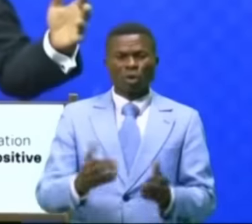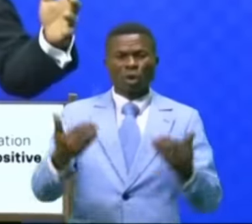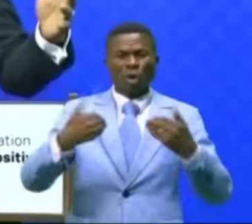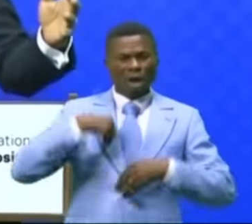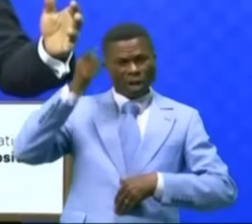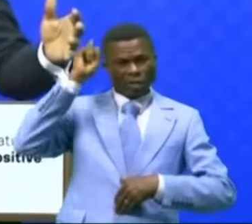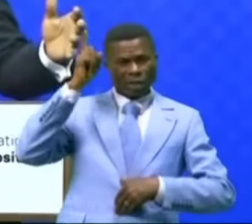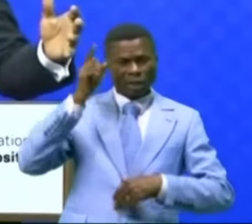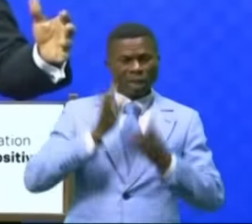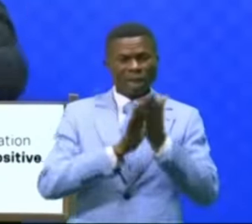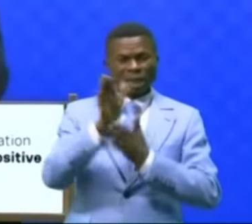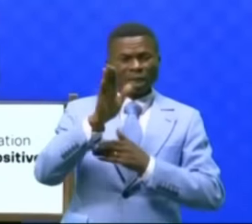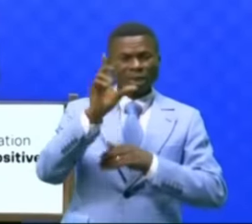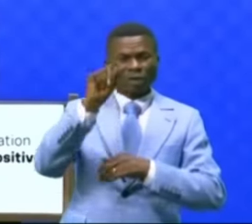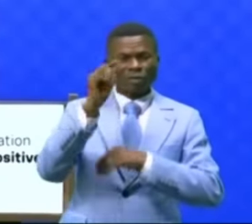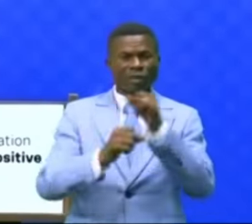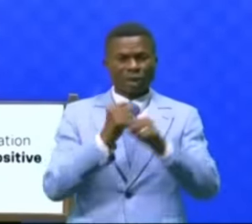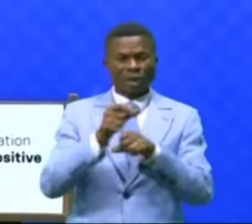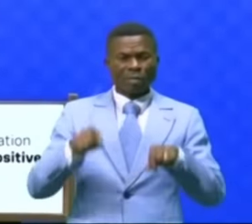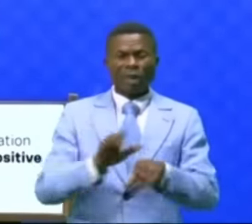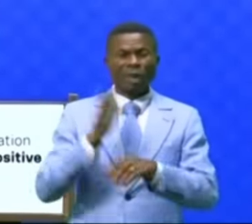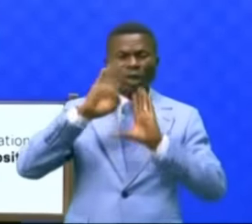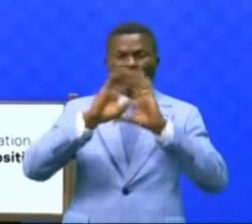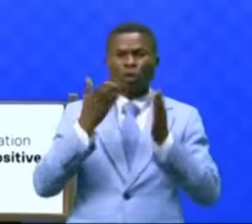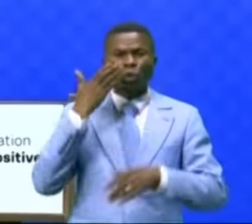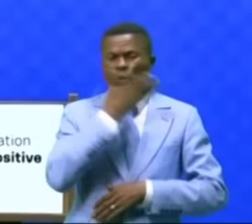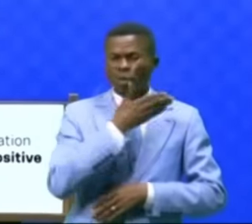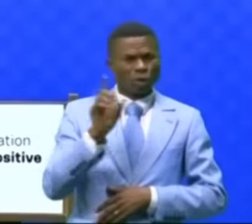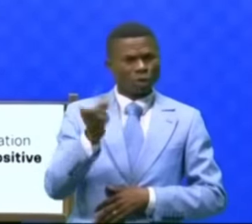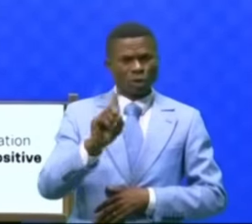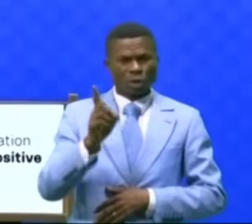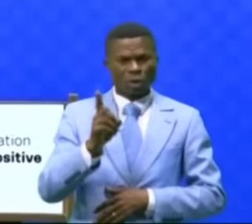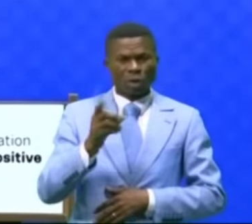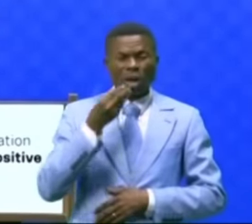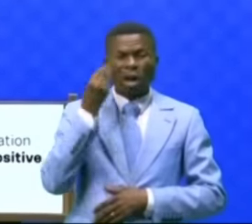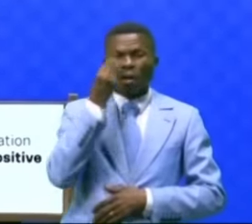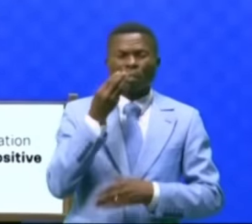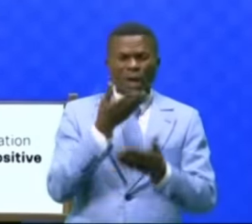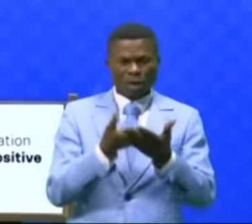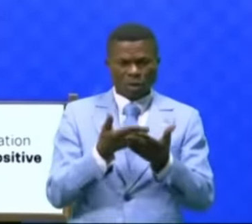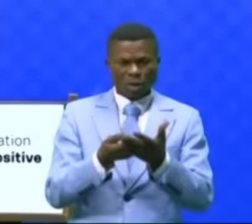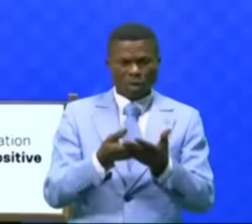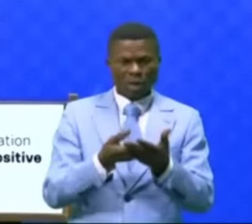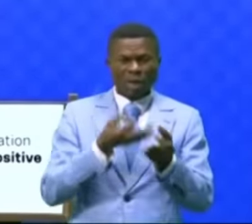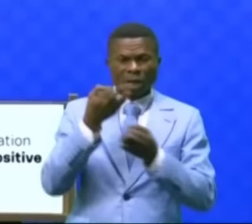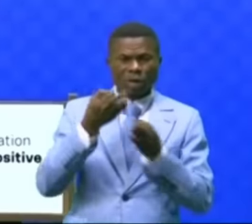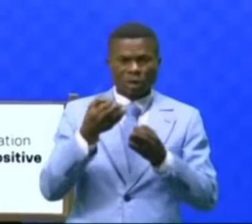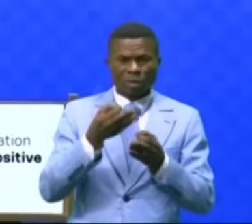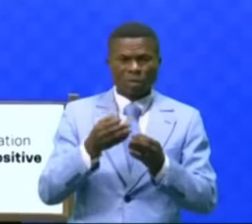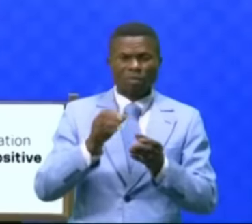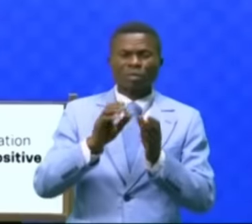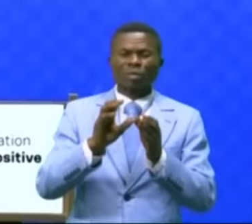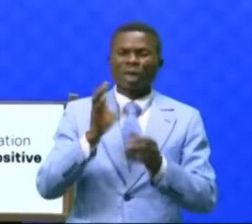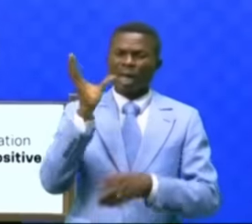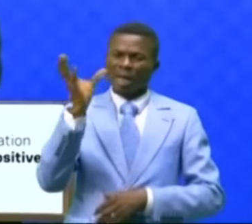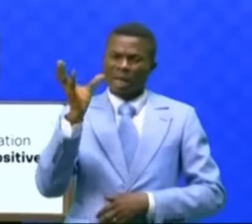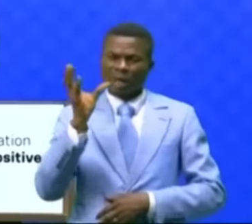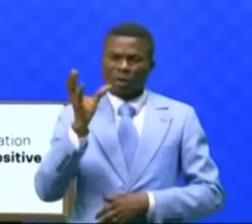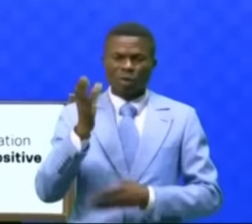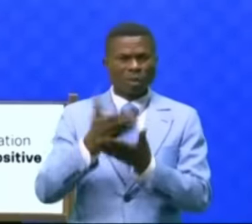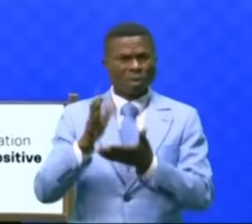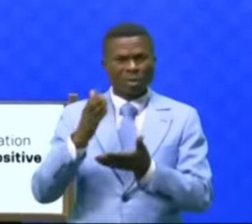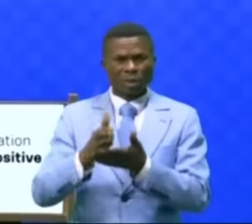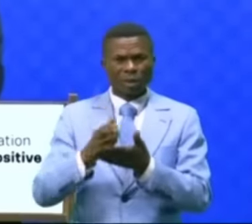il y a 15-20 ans, maintenant il n'y en a pas. Et cette manière de parler du gâteau, c'est quoi